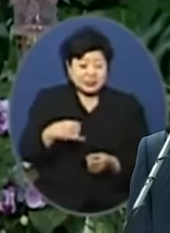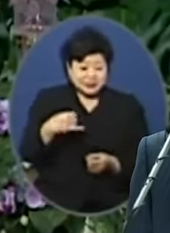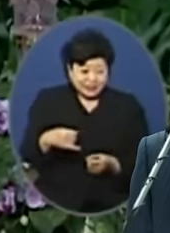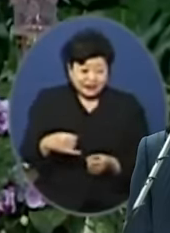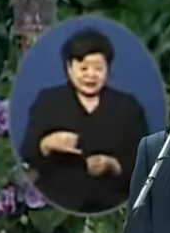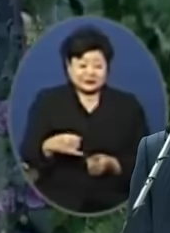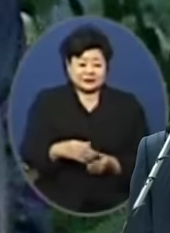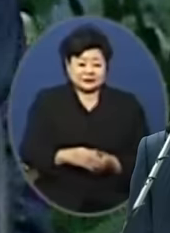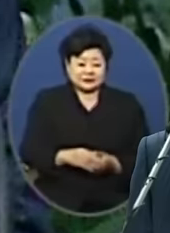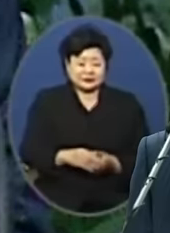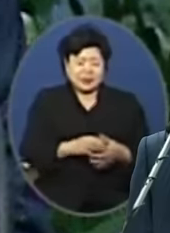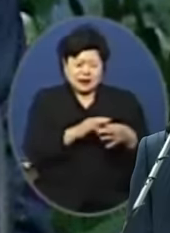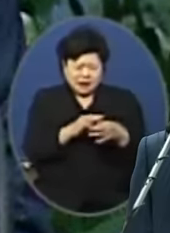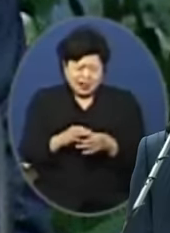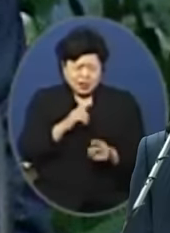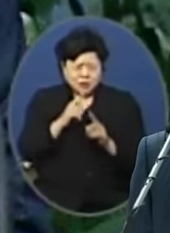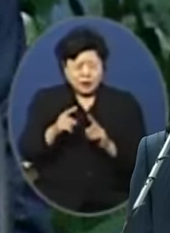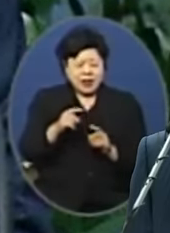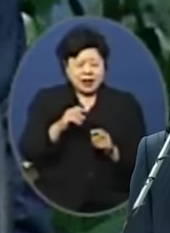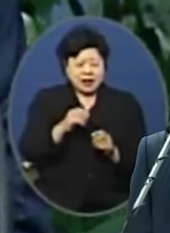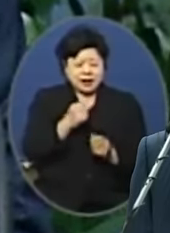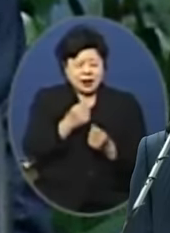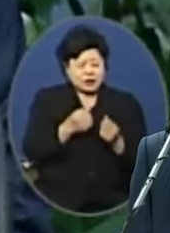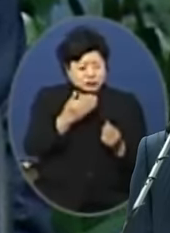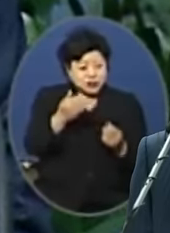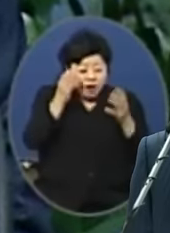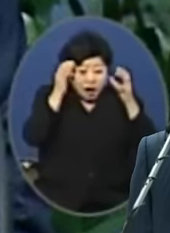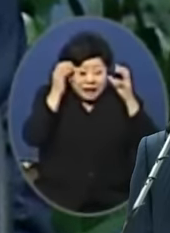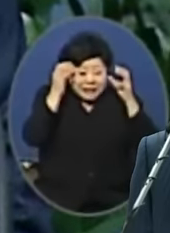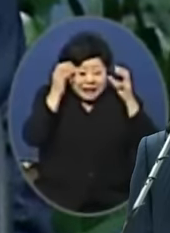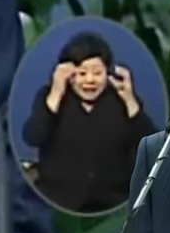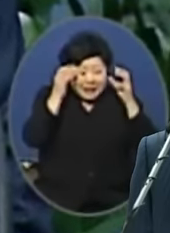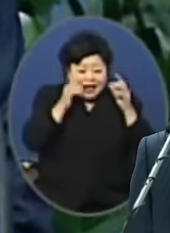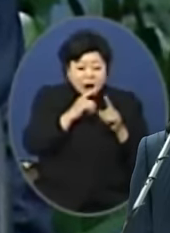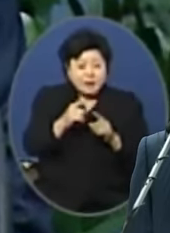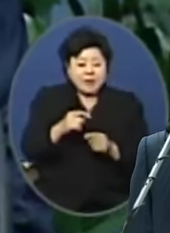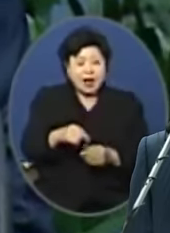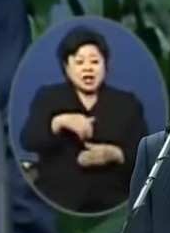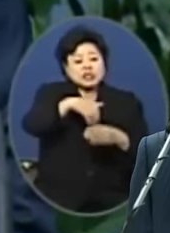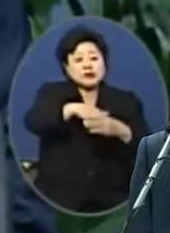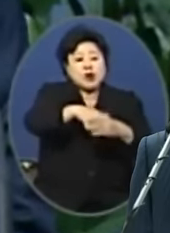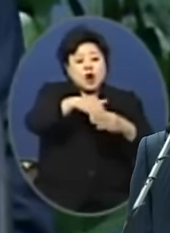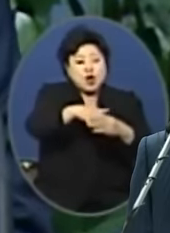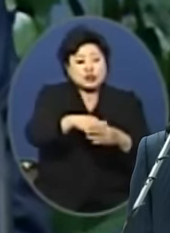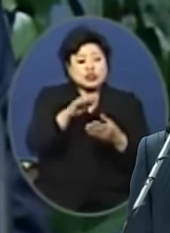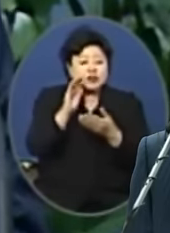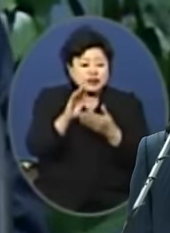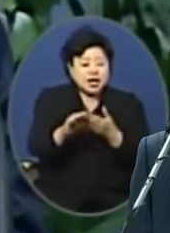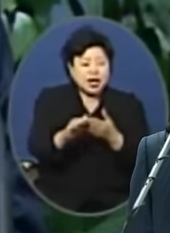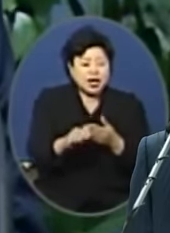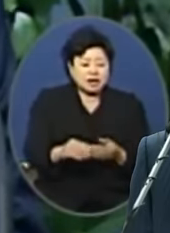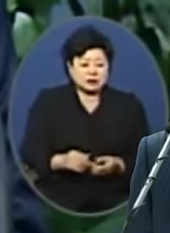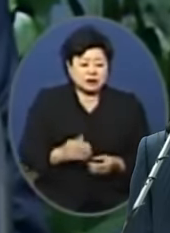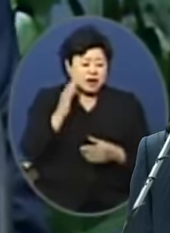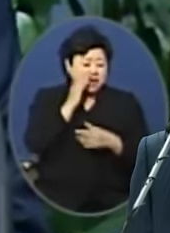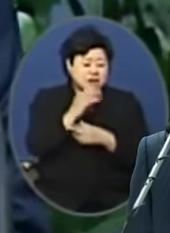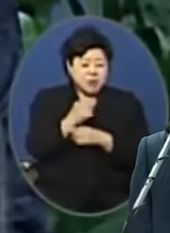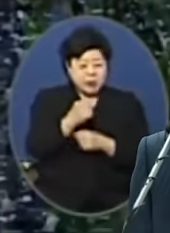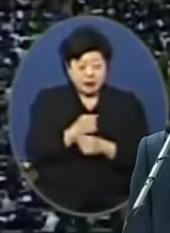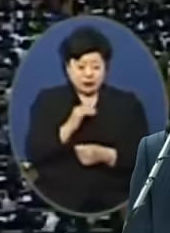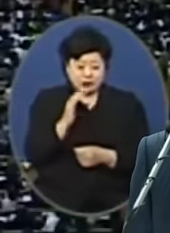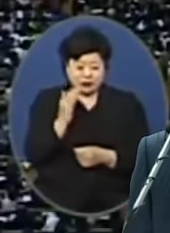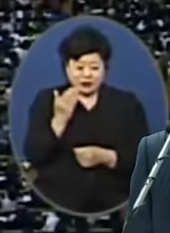자식에게 끊임없이 말을 하면 어릴 때 그 말이 심어져서 나중에 인생의 열매를 맺게 되는